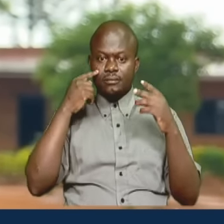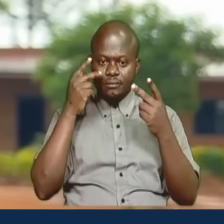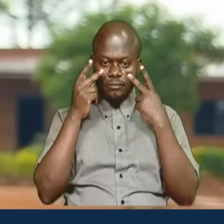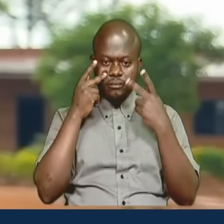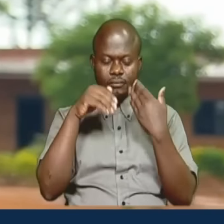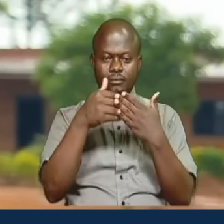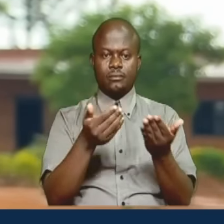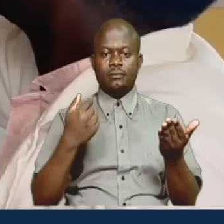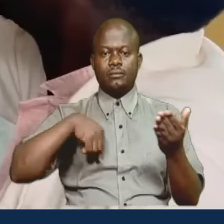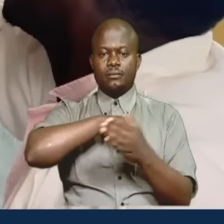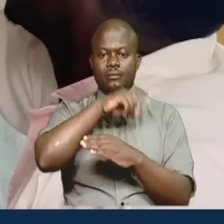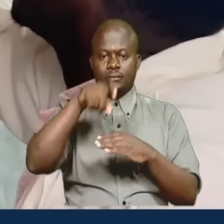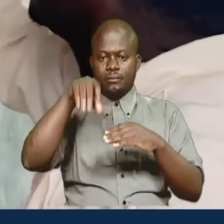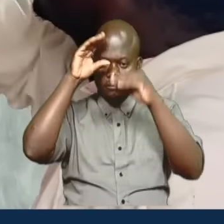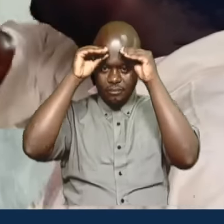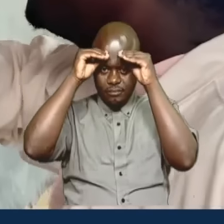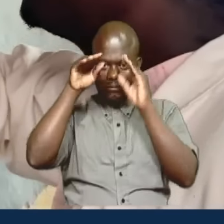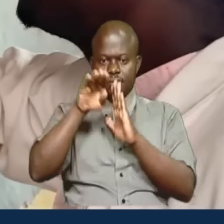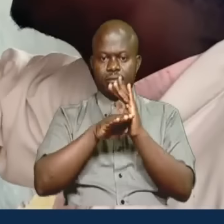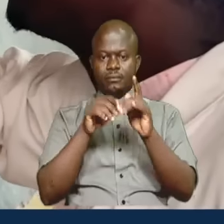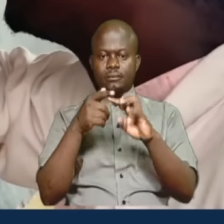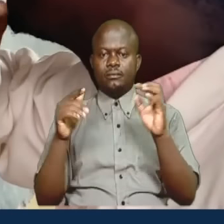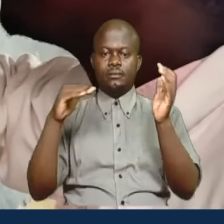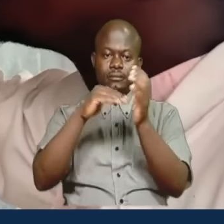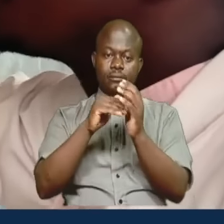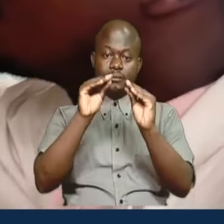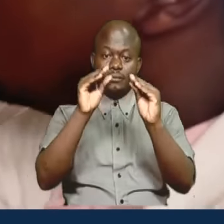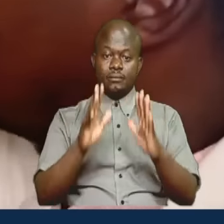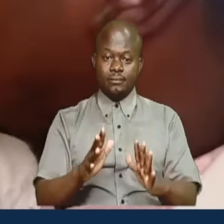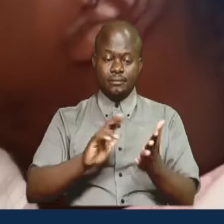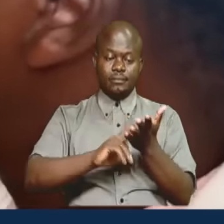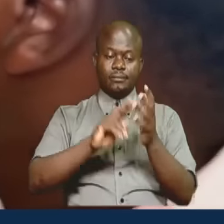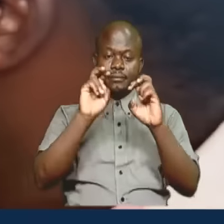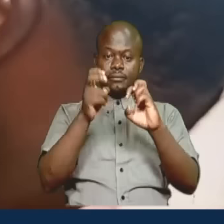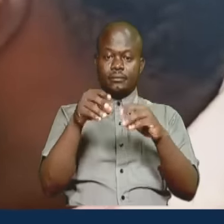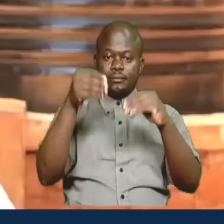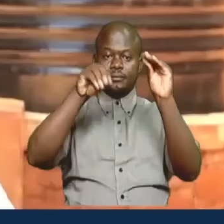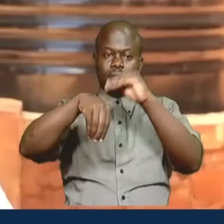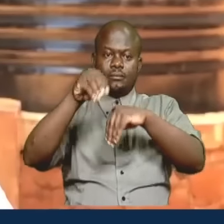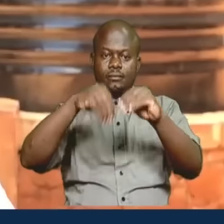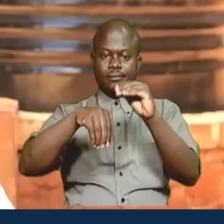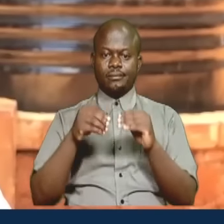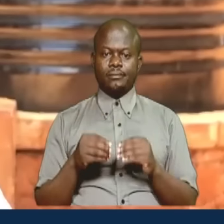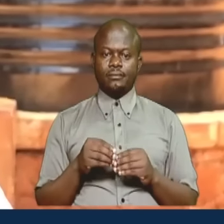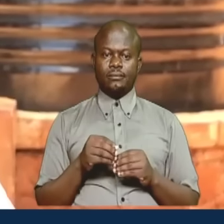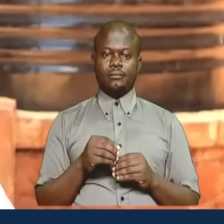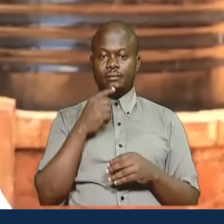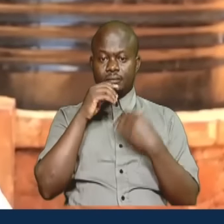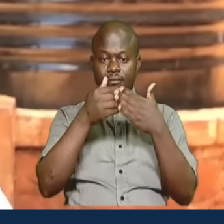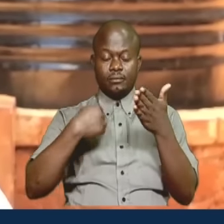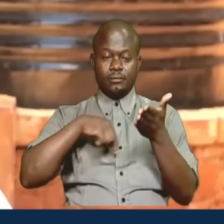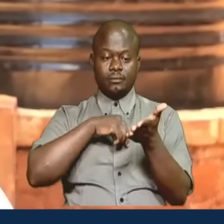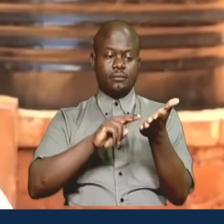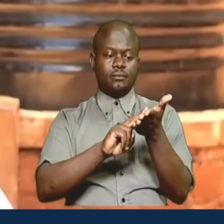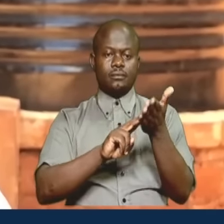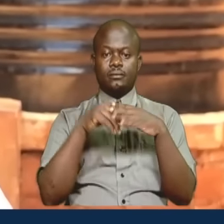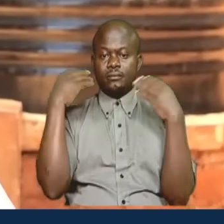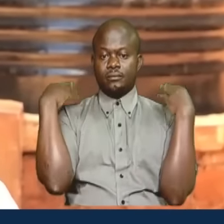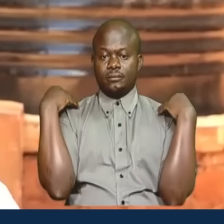wanjye agomba kwiga. Ni gahunda kandi abarimu bemeza ko irimo gutanga umusaruro. Nuko twakoreshaga imyitozo